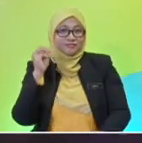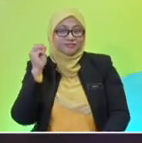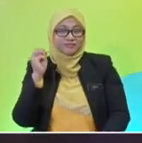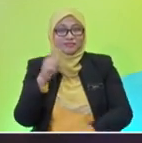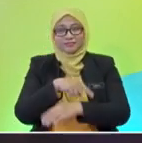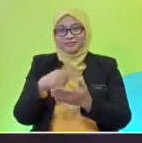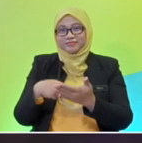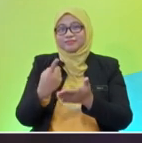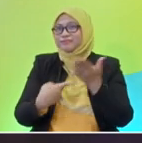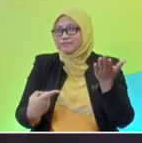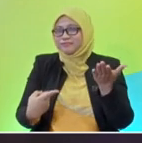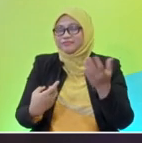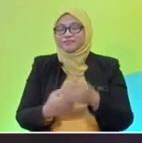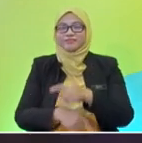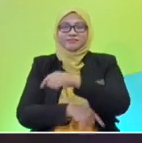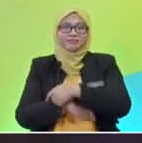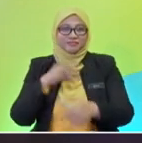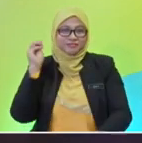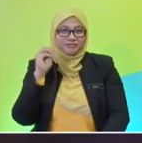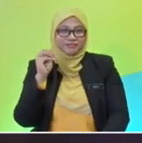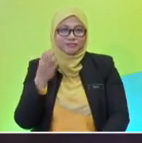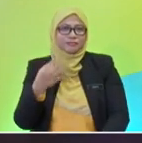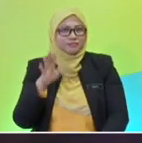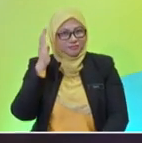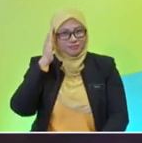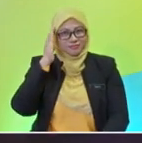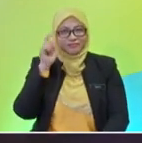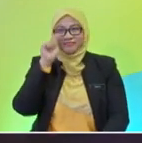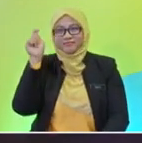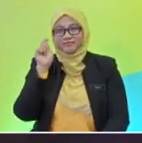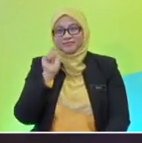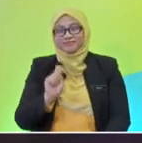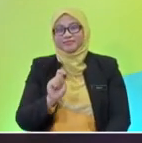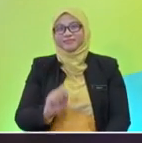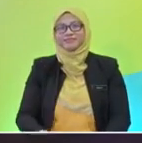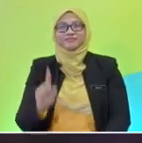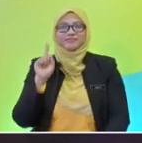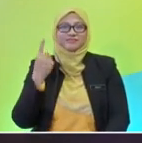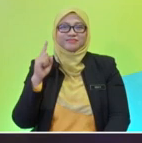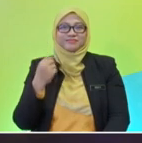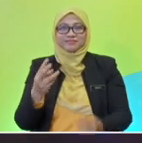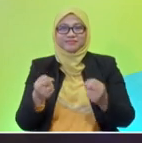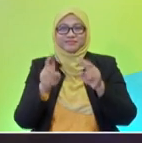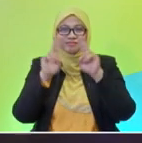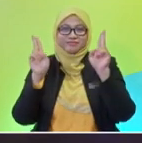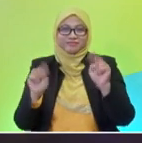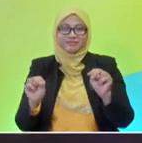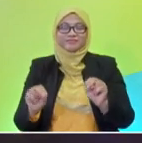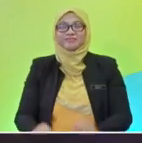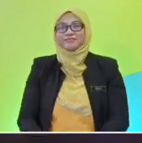apa? Maksudnya dia dah tahu, dia bertanya pula. Saja nak menguji. Saja nak menguji, kan? Okey, lihat